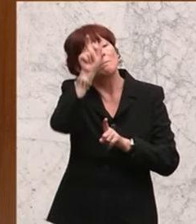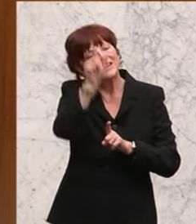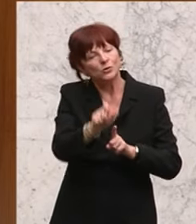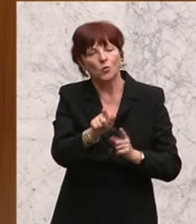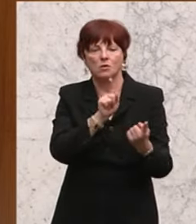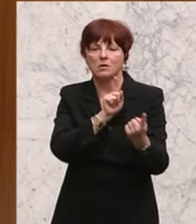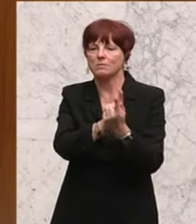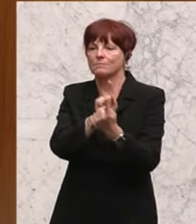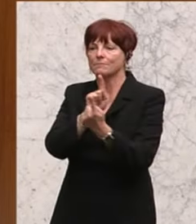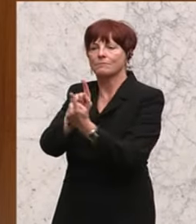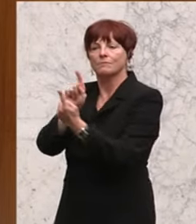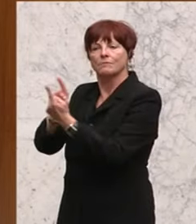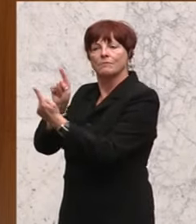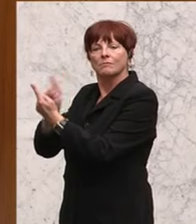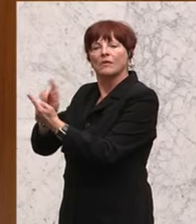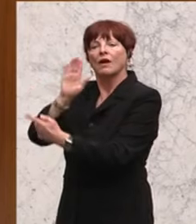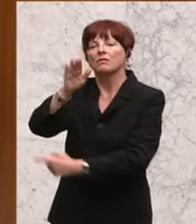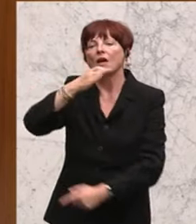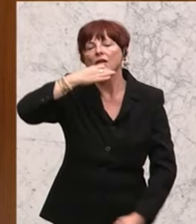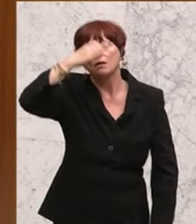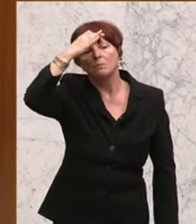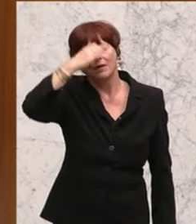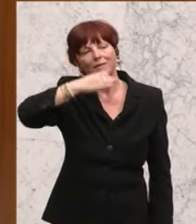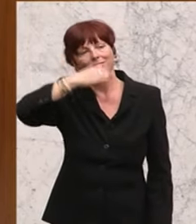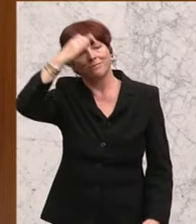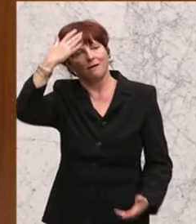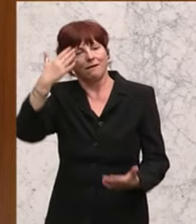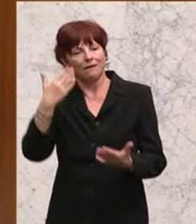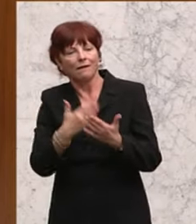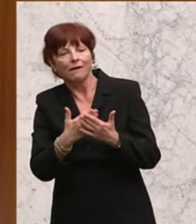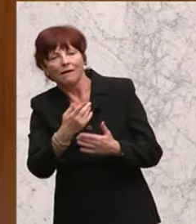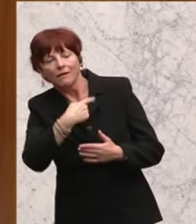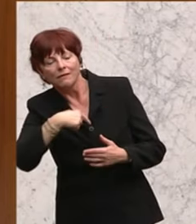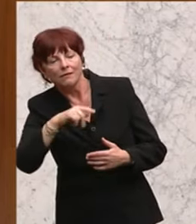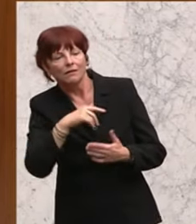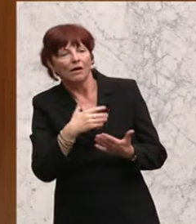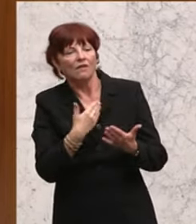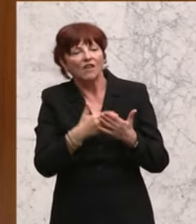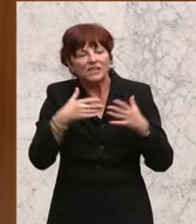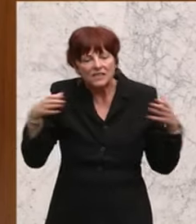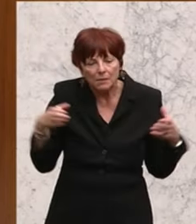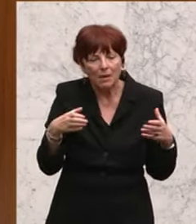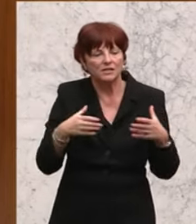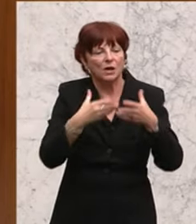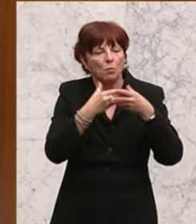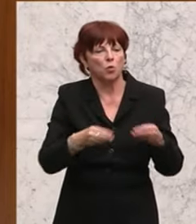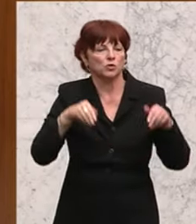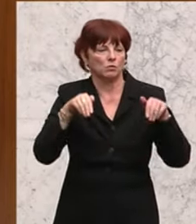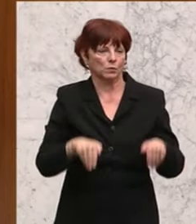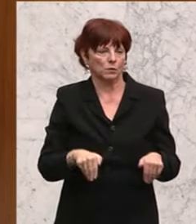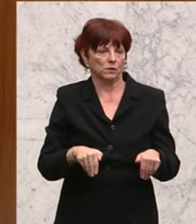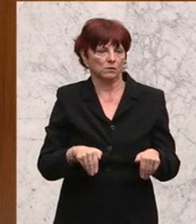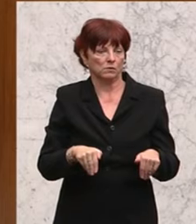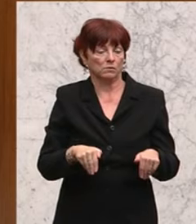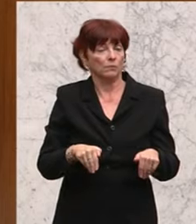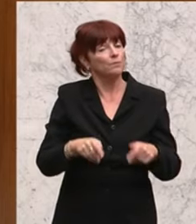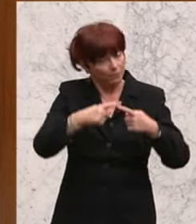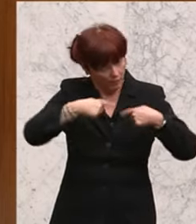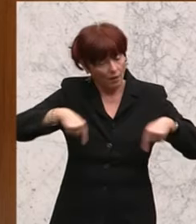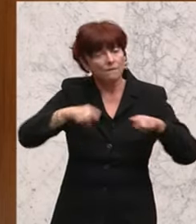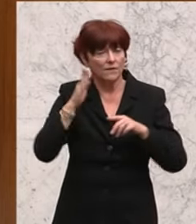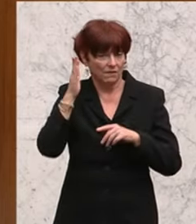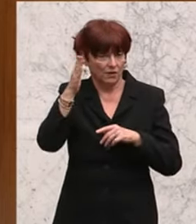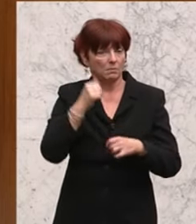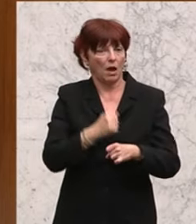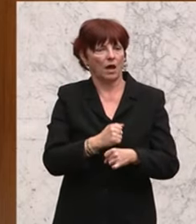Gespräche zu führen über Ihr Bild, über Ihre Sicht, über die Dinge, die wir gemeinsam anpacken müssen. Wir werden das tun